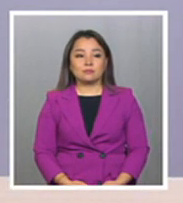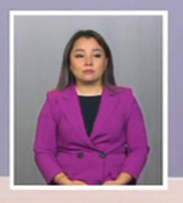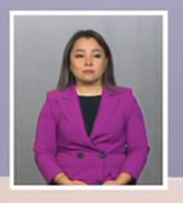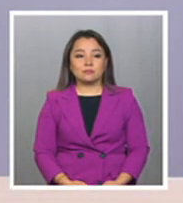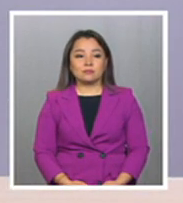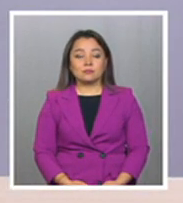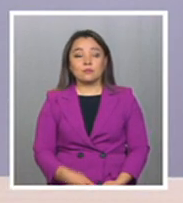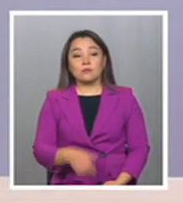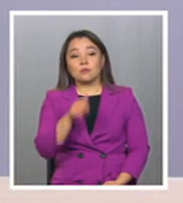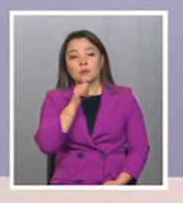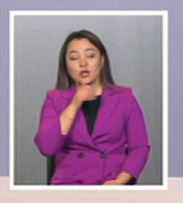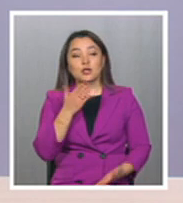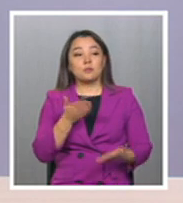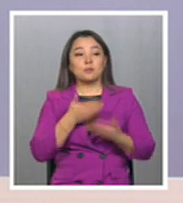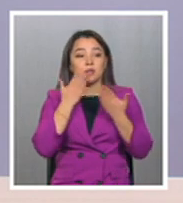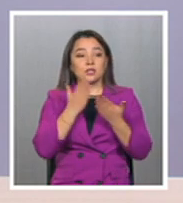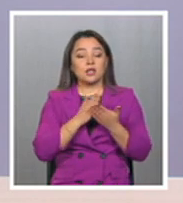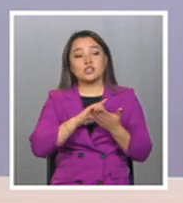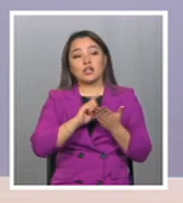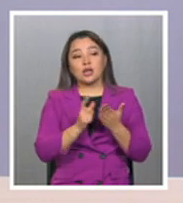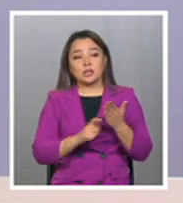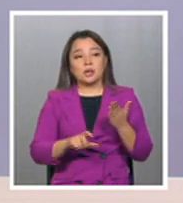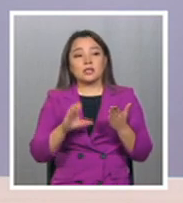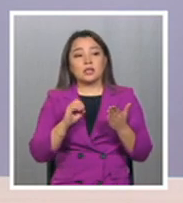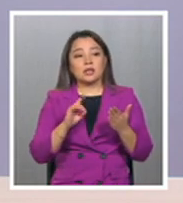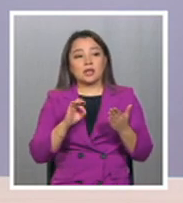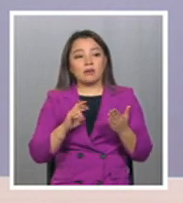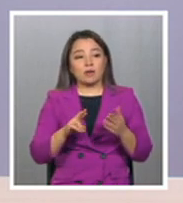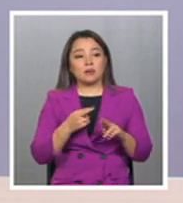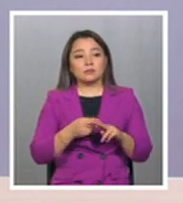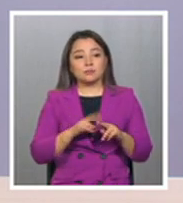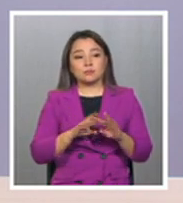читатель. Давайте прочитаем стихотворение Сергея Михалкова.